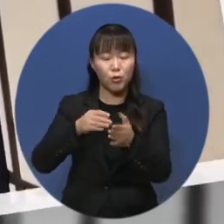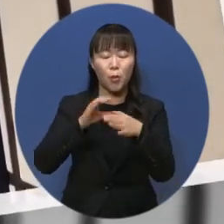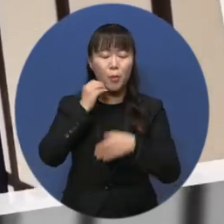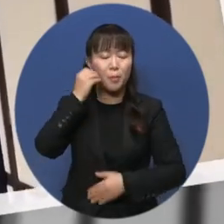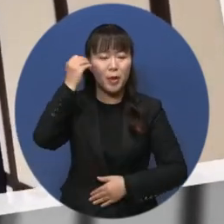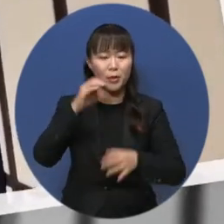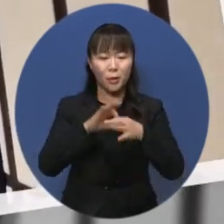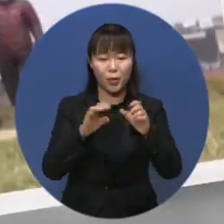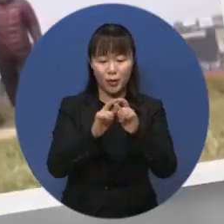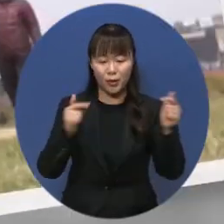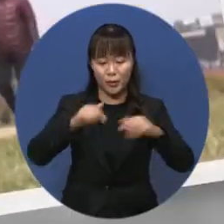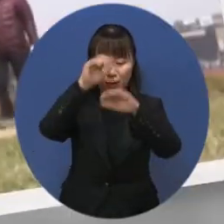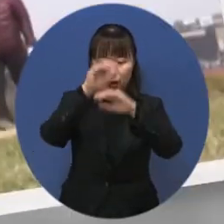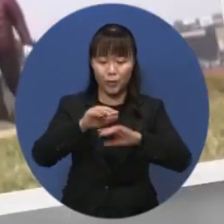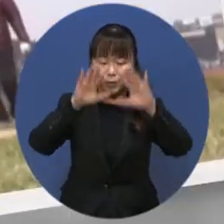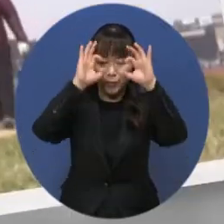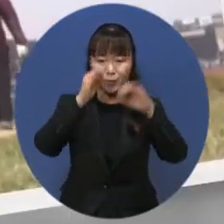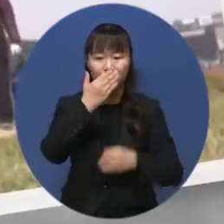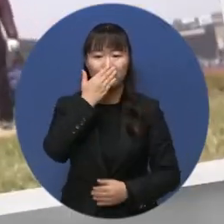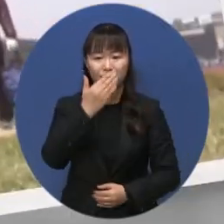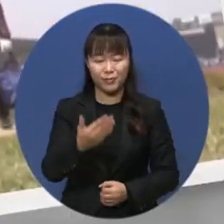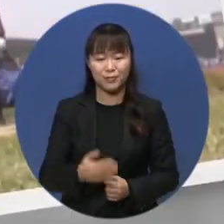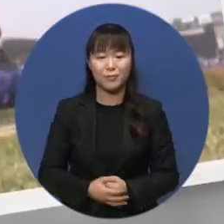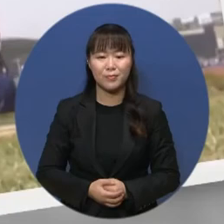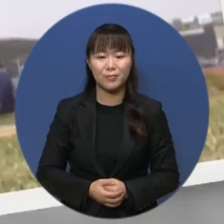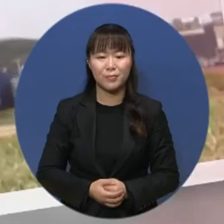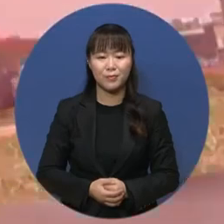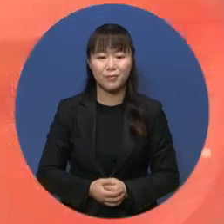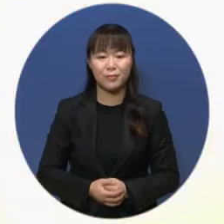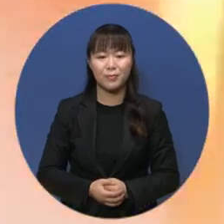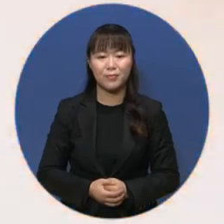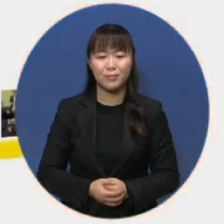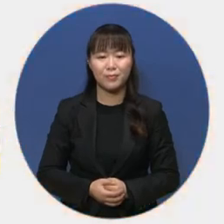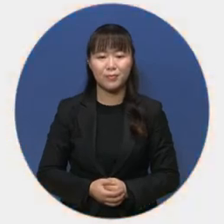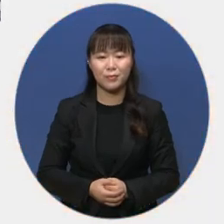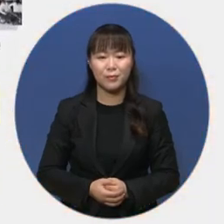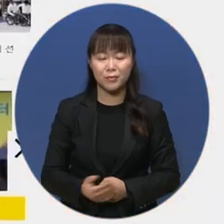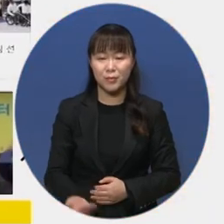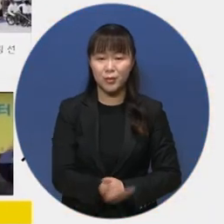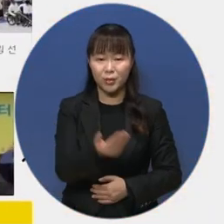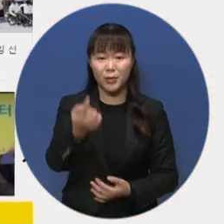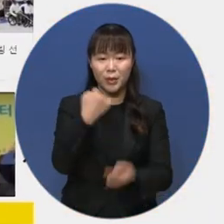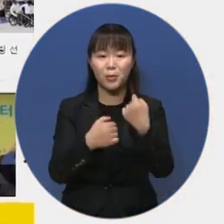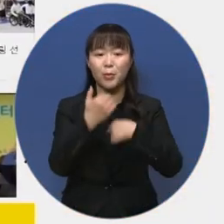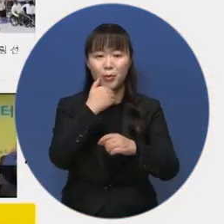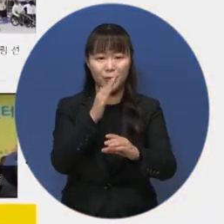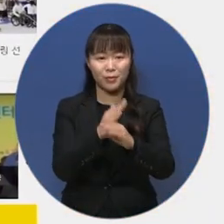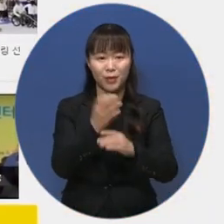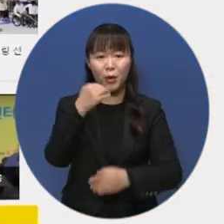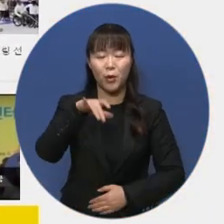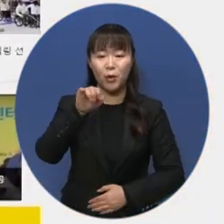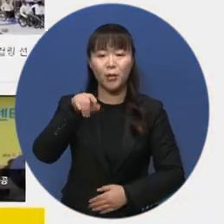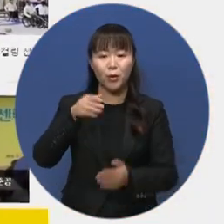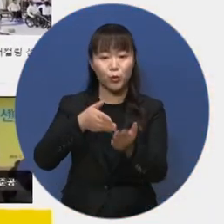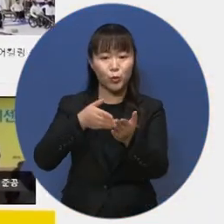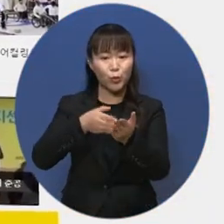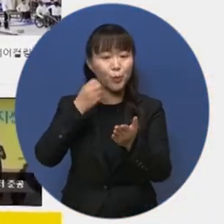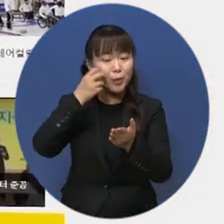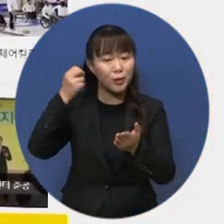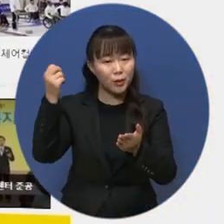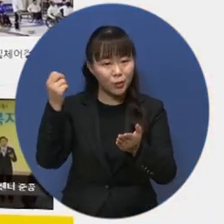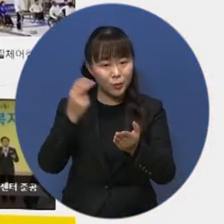웰페어뉴스 홈페이지를 통해 보다 다양한 소식을 접할 수 있습니다. 시청자 여러분의 제보를 기다립니다.